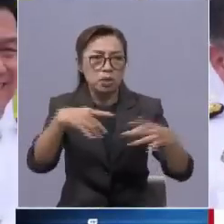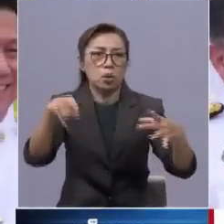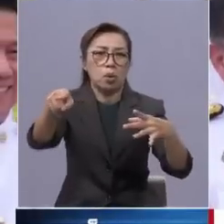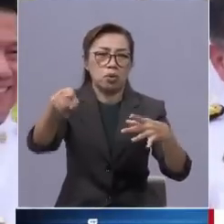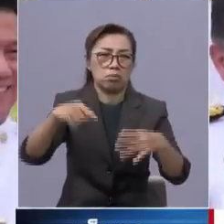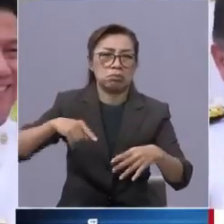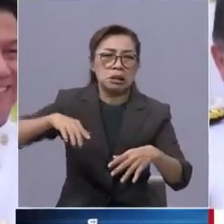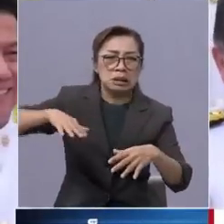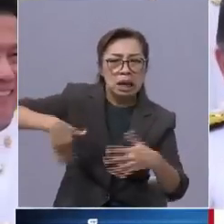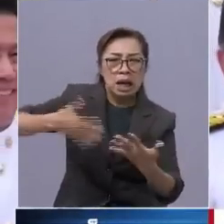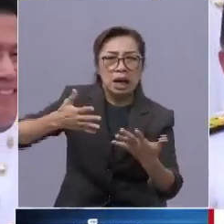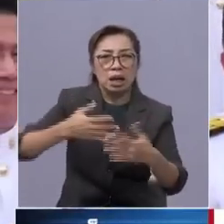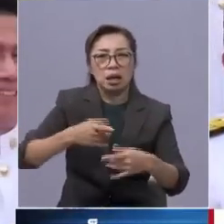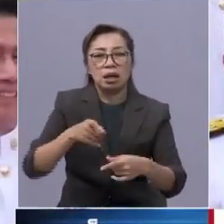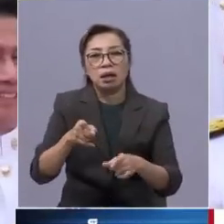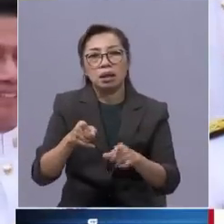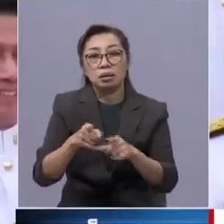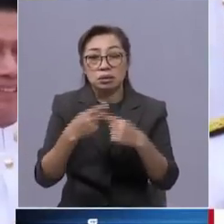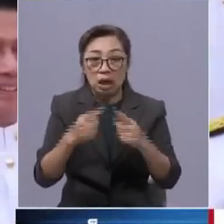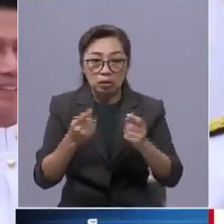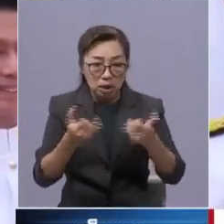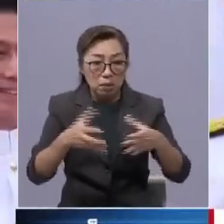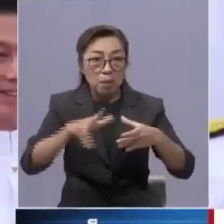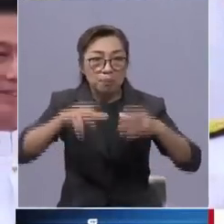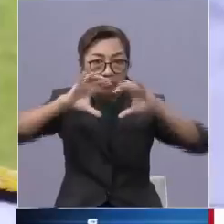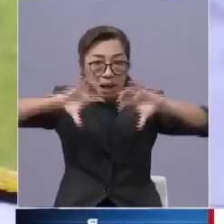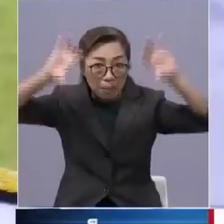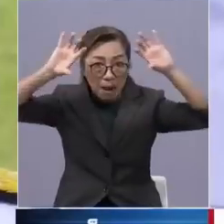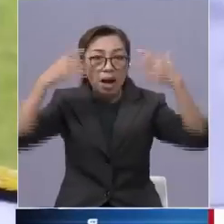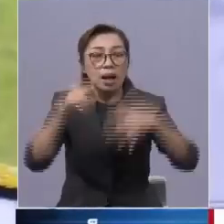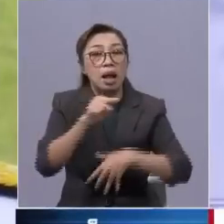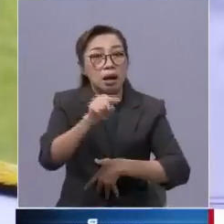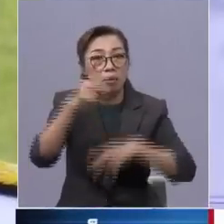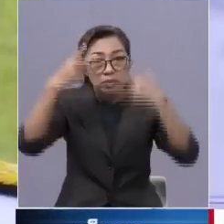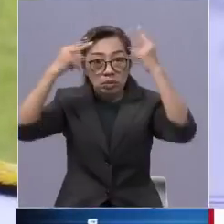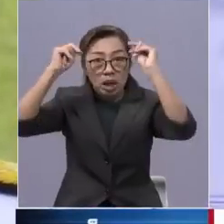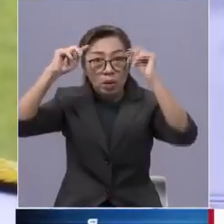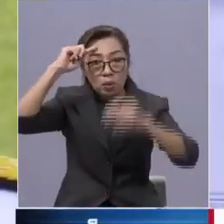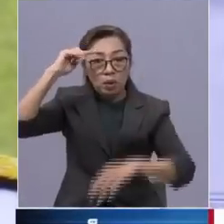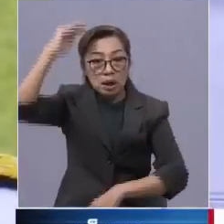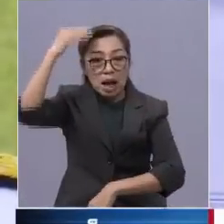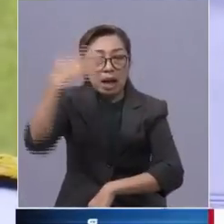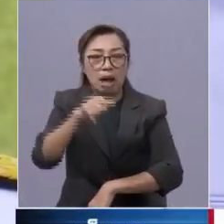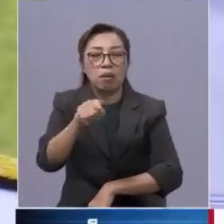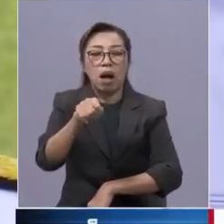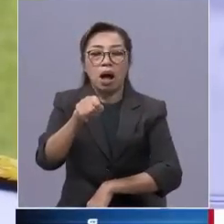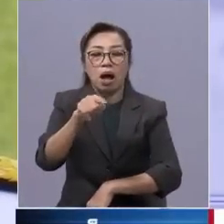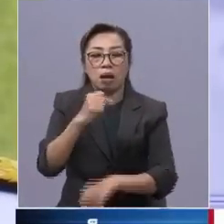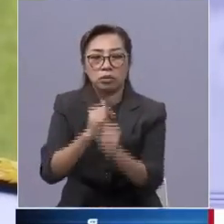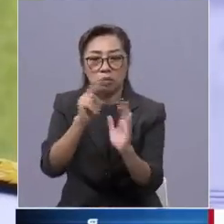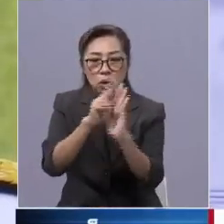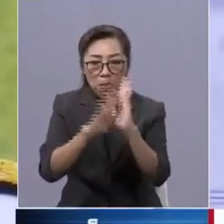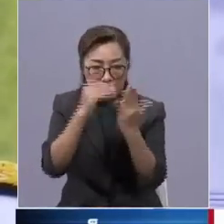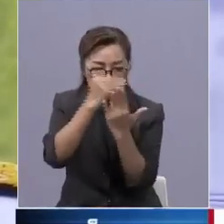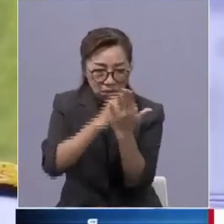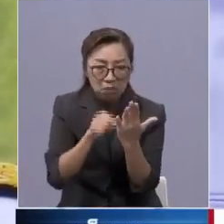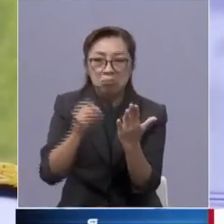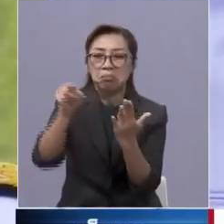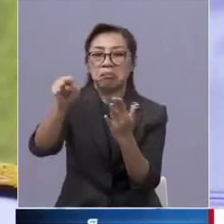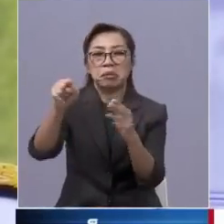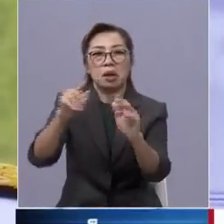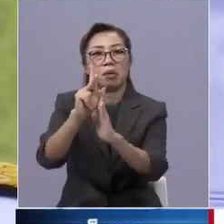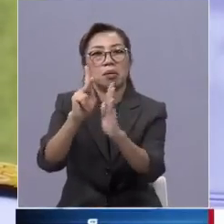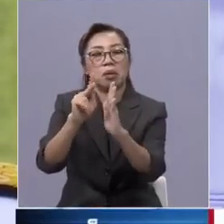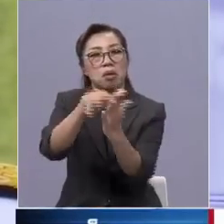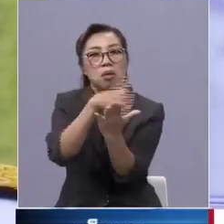พื่อไทยตอนนี้มาเป็นแกนนำตั้งรัฐบาลคุณเศรษฐามาเป็นนายกหนีไม่พ้นนะครับที่รัฐบาลเศรษฐาก็ต้องรับมรดกเอ